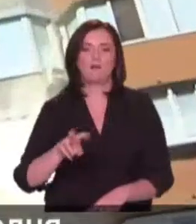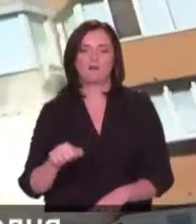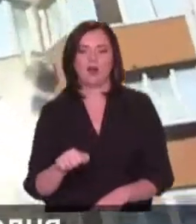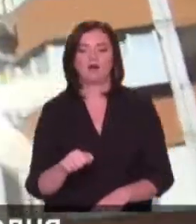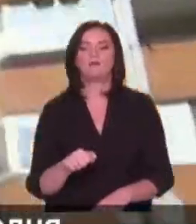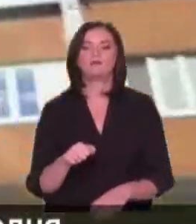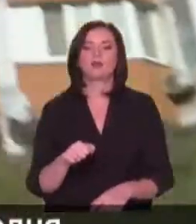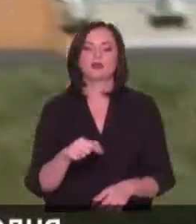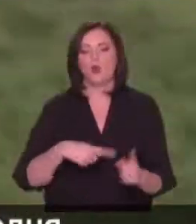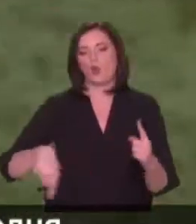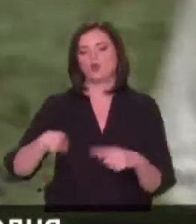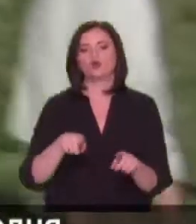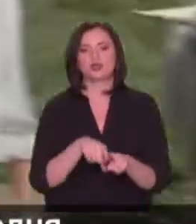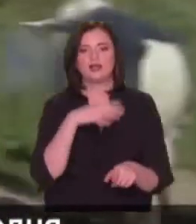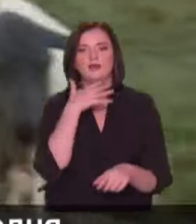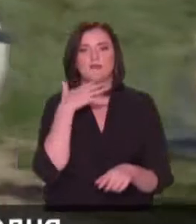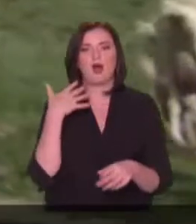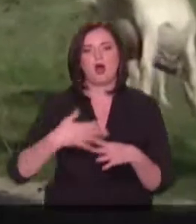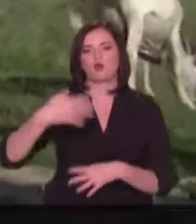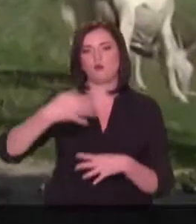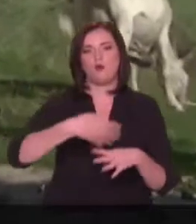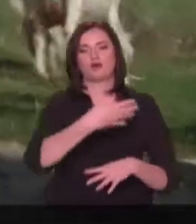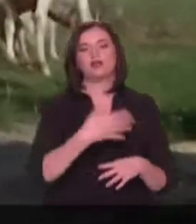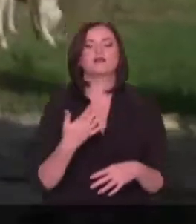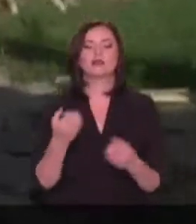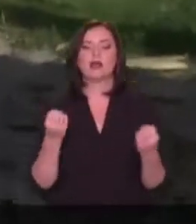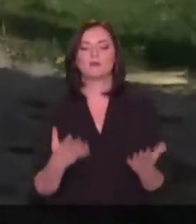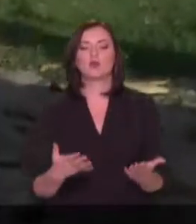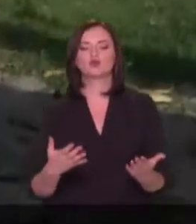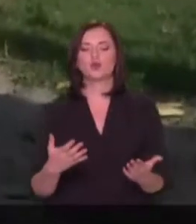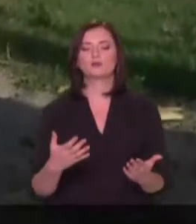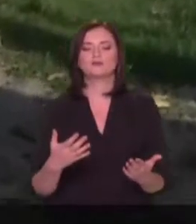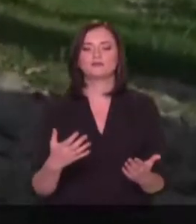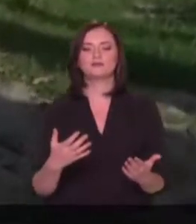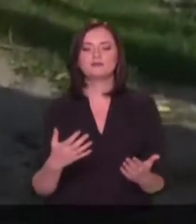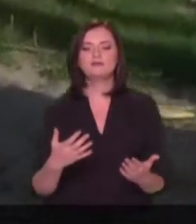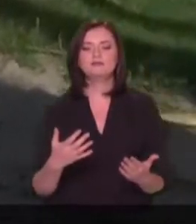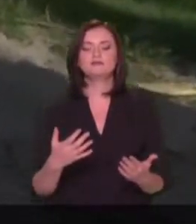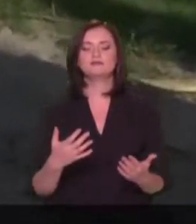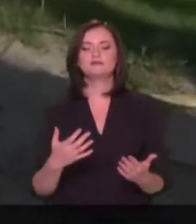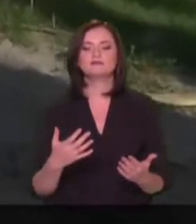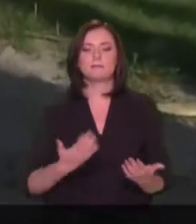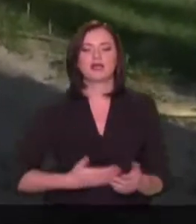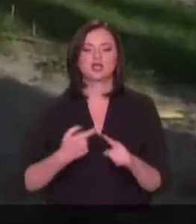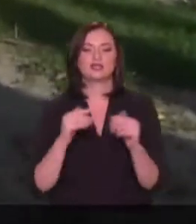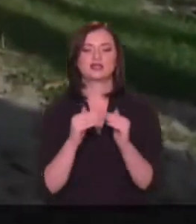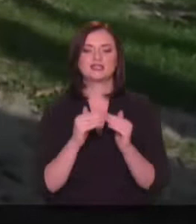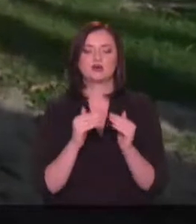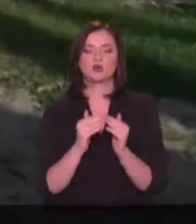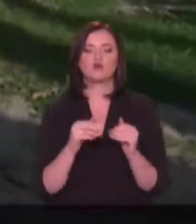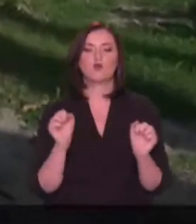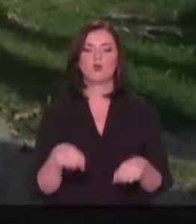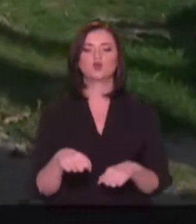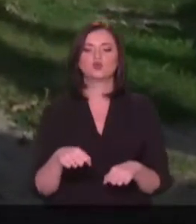яму оточують такі багатоповерхівки, які просто з власників, ці мешканці цих будинків, вони можуть